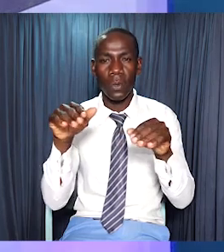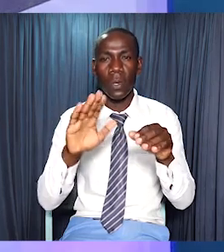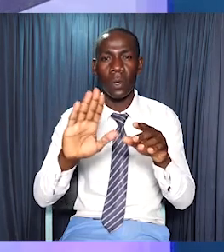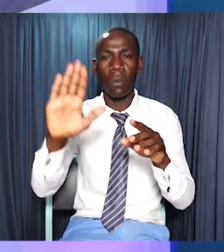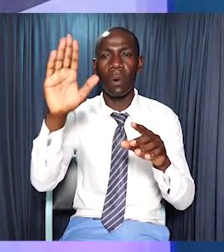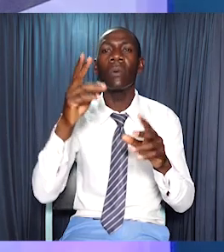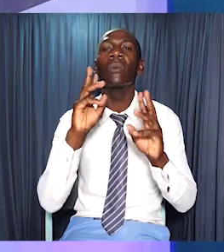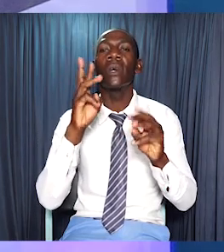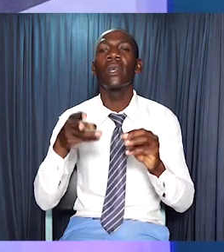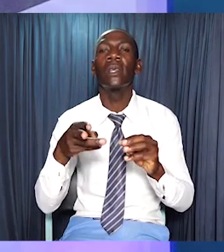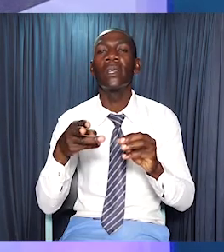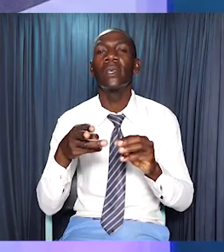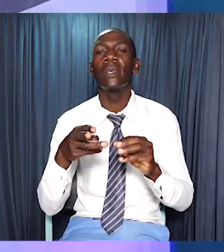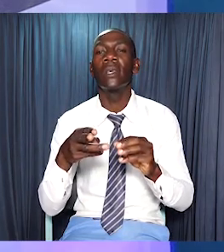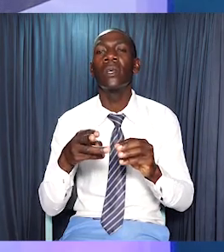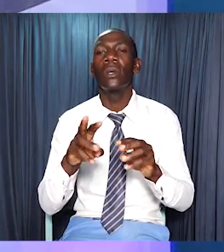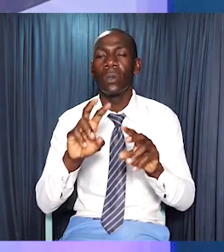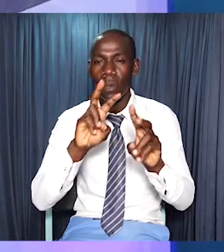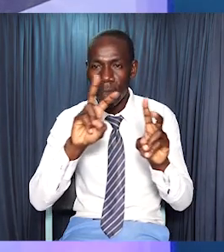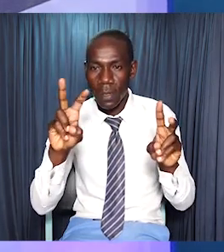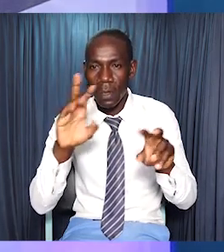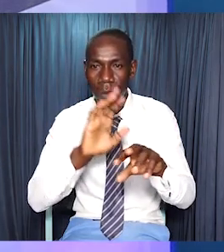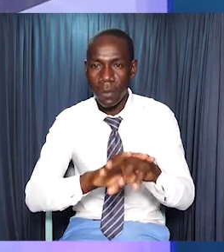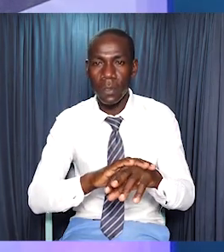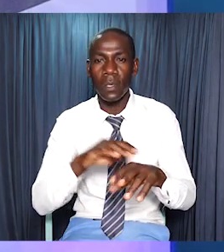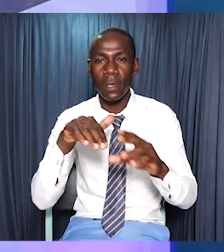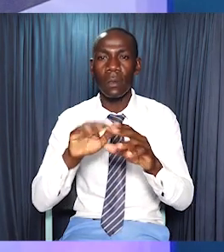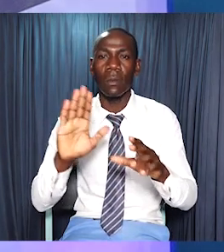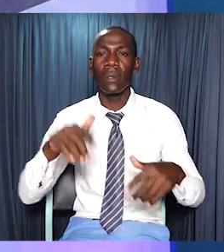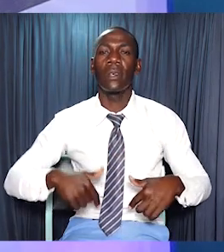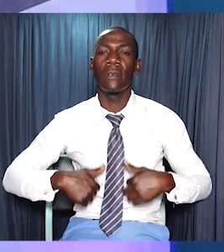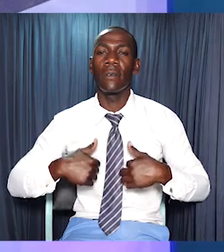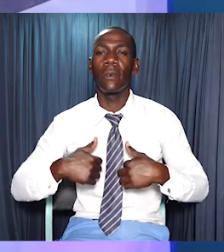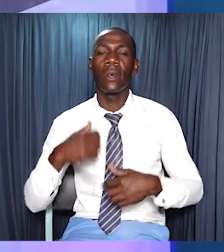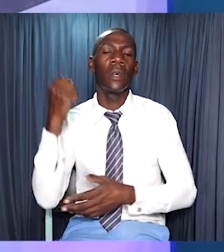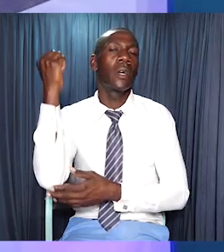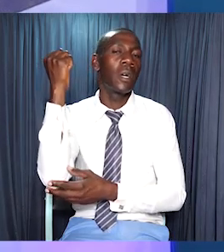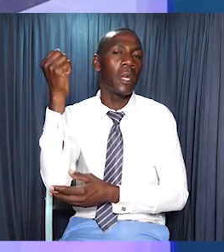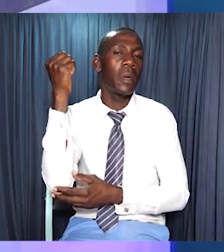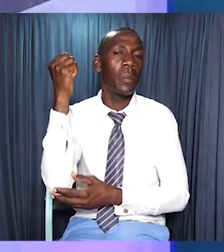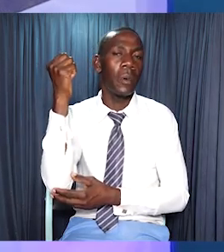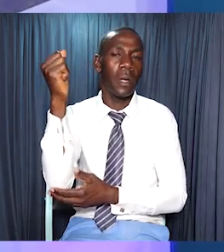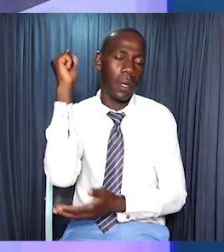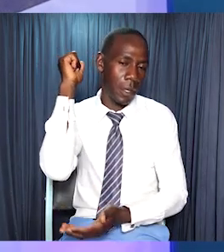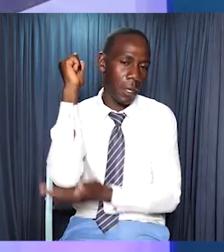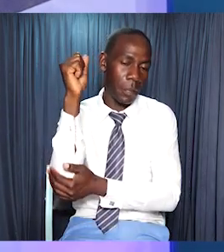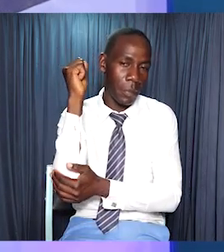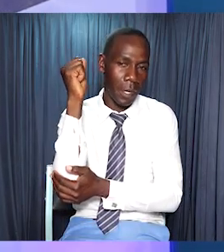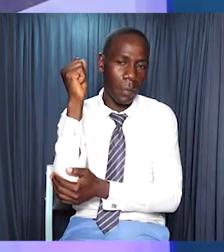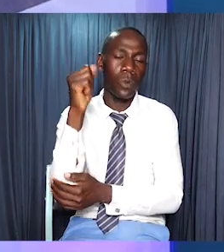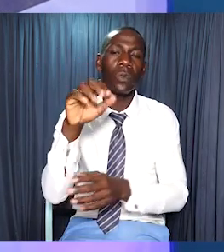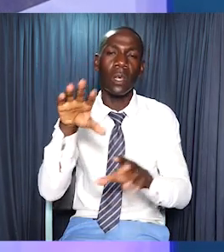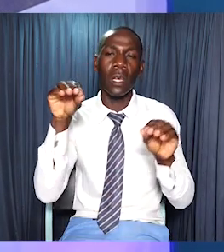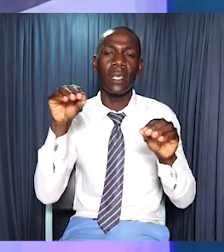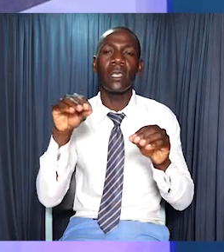And executing his will. Utafikia hayo mema. You will attain those good things. Ndio Abraham ile afikia ahadi baba yetu wa imani. That's why our